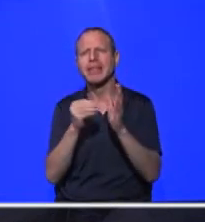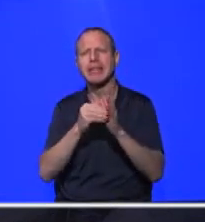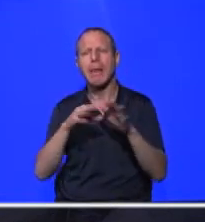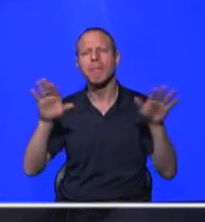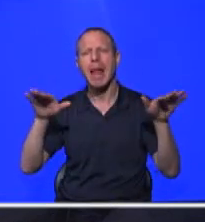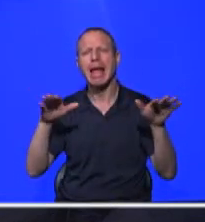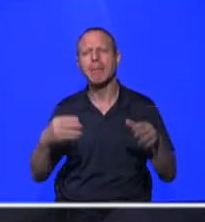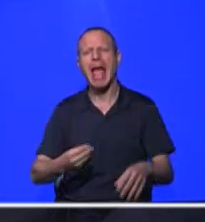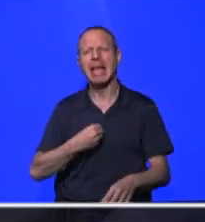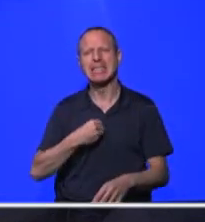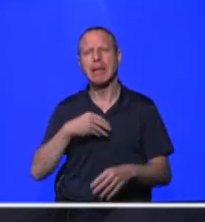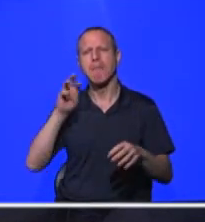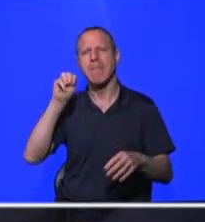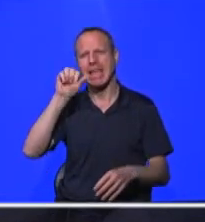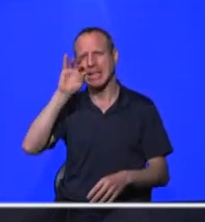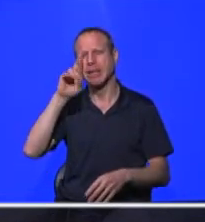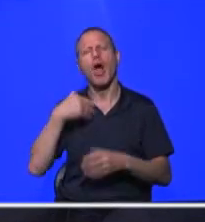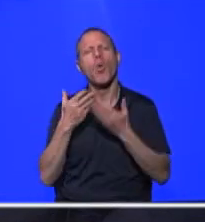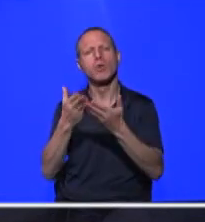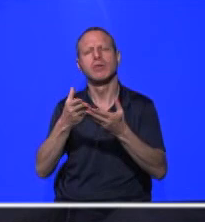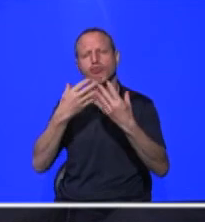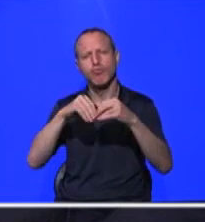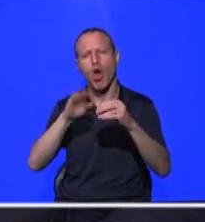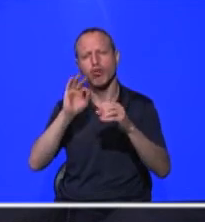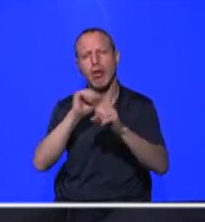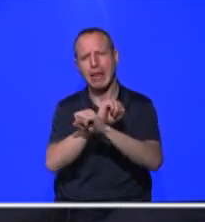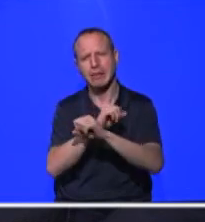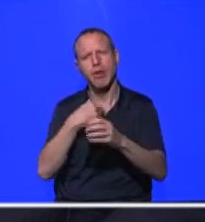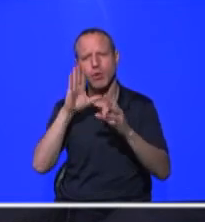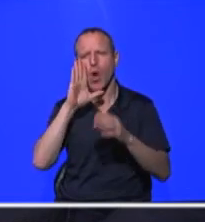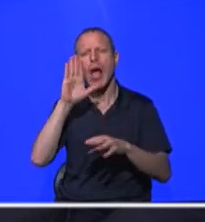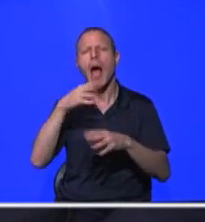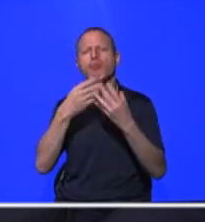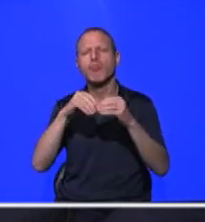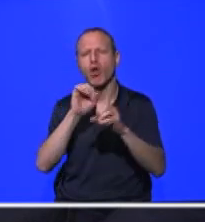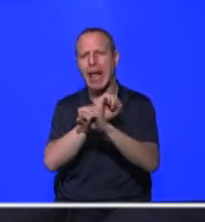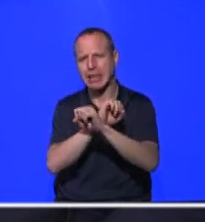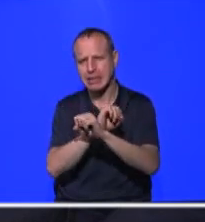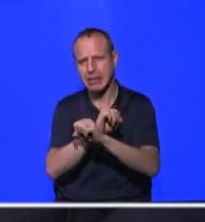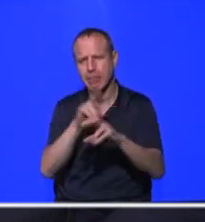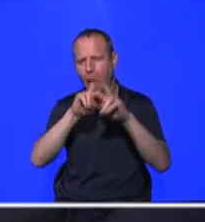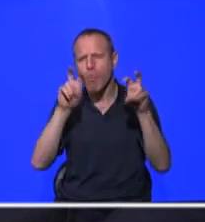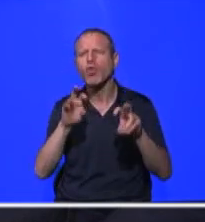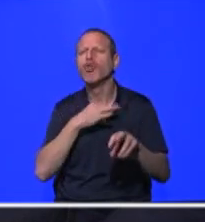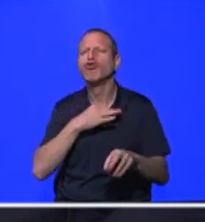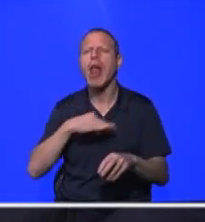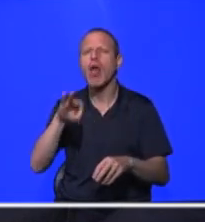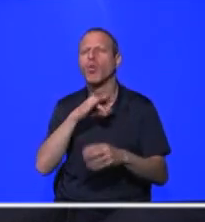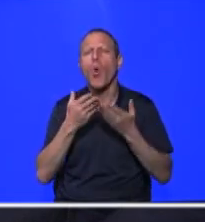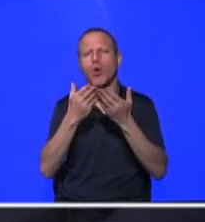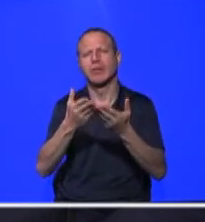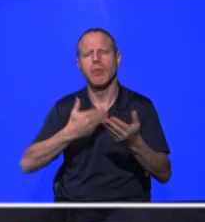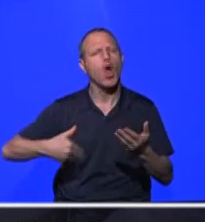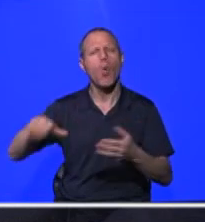של חסד מאיר, שחוזרים גם למשפחות של אסירים. אז אני קורא כאן גם משפחות של אסירים. העמותה שלנו עוזרים לכולם בכל הארץ. אני